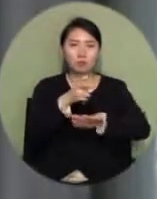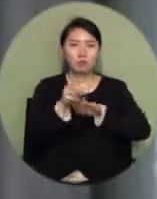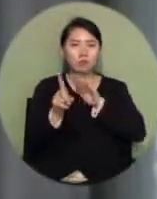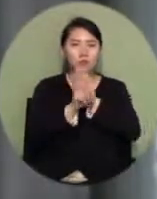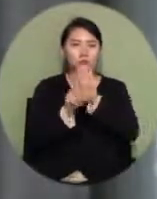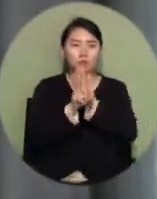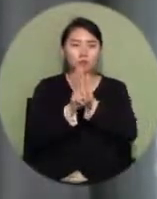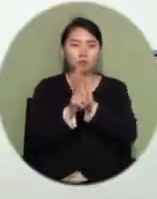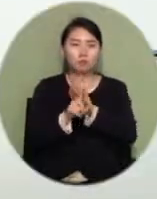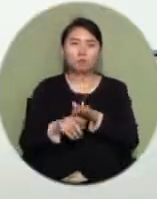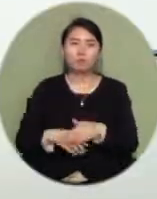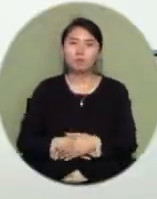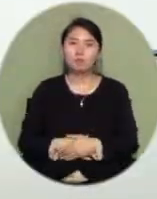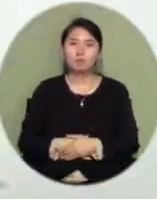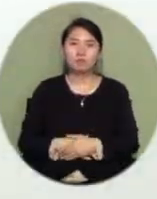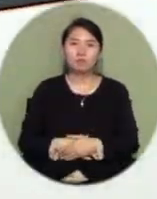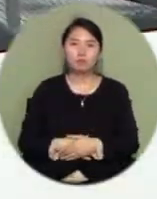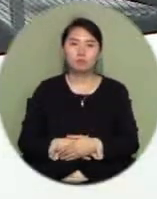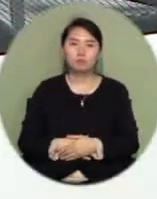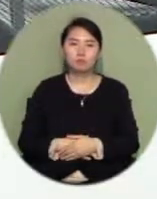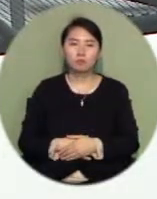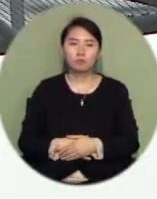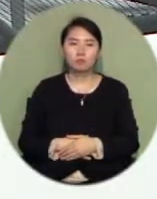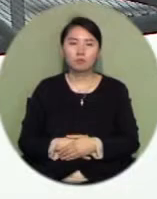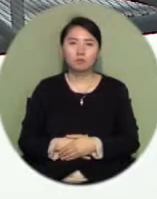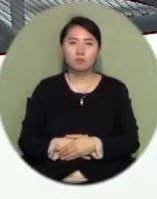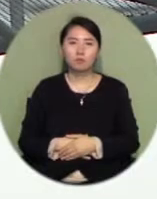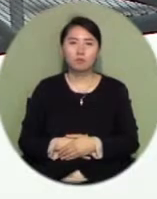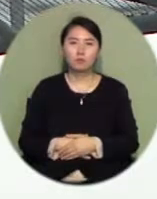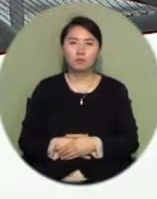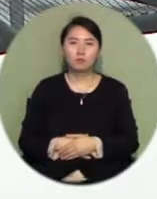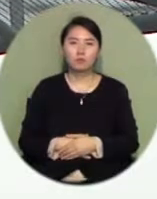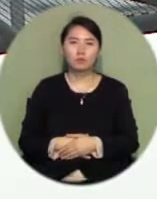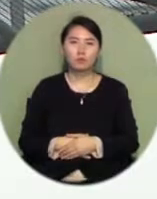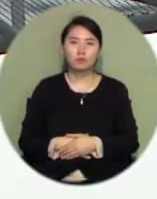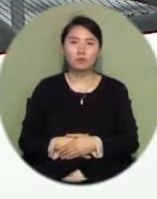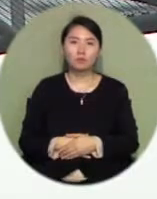대중교통을 이용해 줄 것을 당부했습니다. 서울 경기 케이블TV 조성엽입니다.